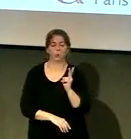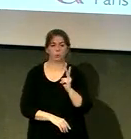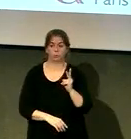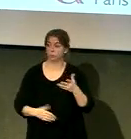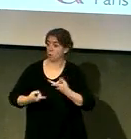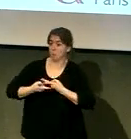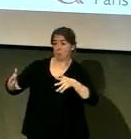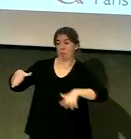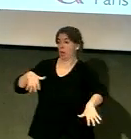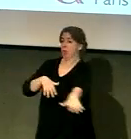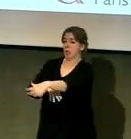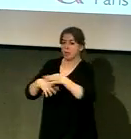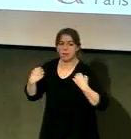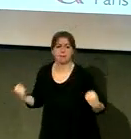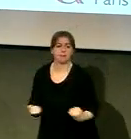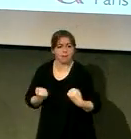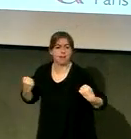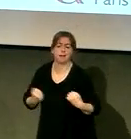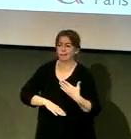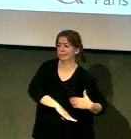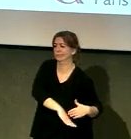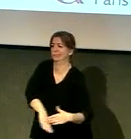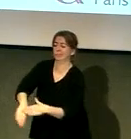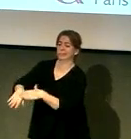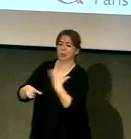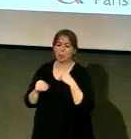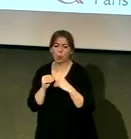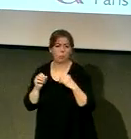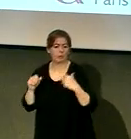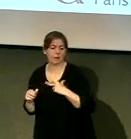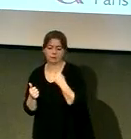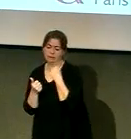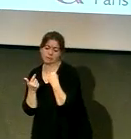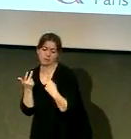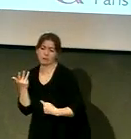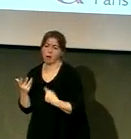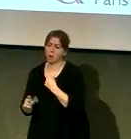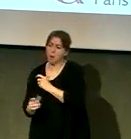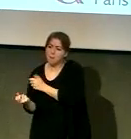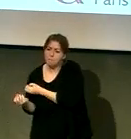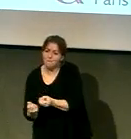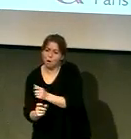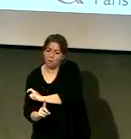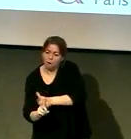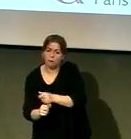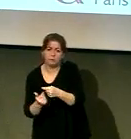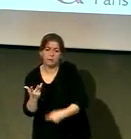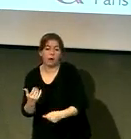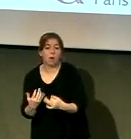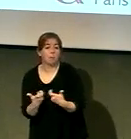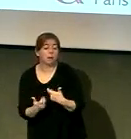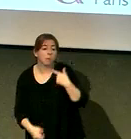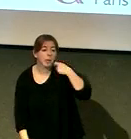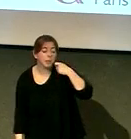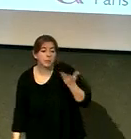grand public, plus parler les produits, etc., et les risques de ces produits, les risques du cannabis. Je ne sais pas si vous